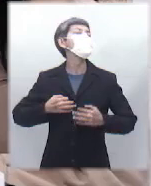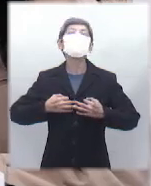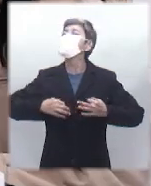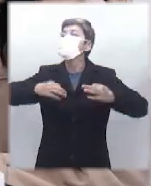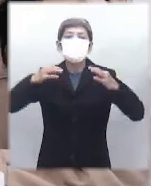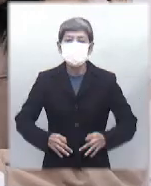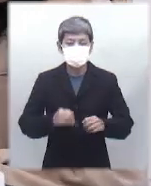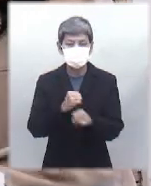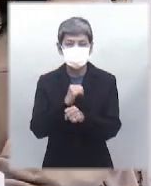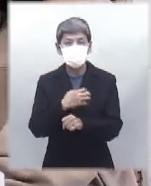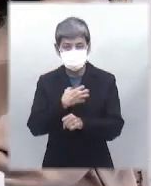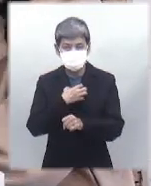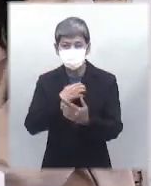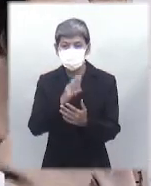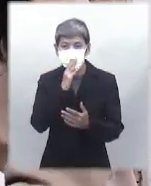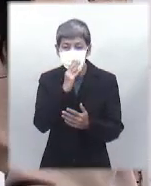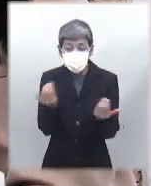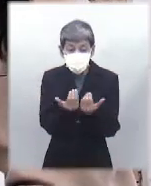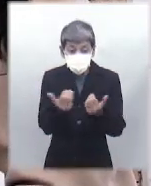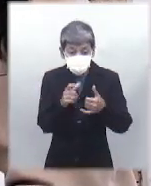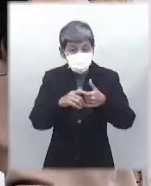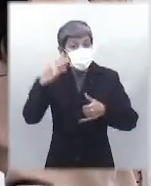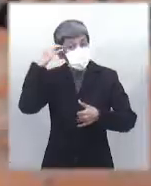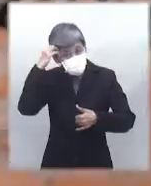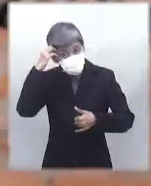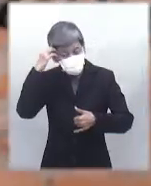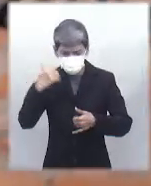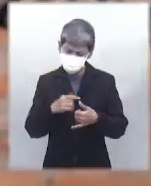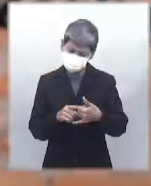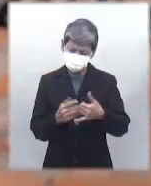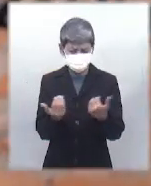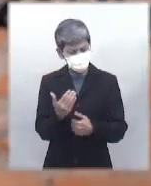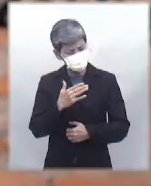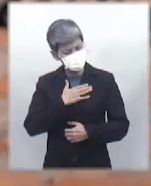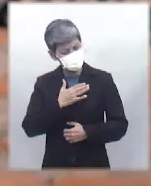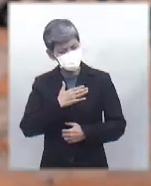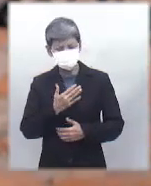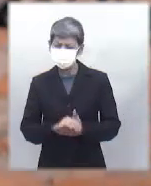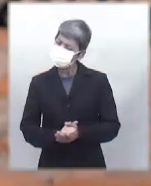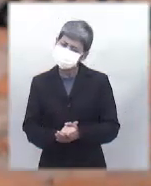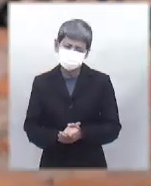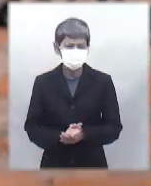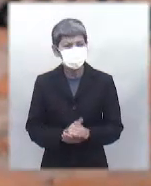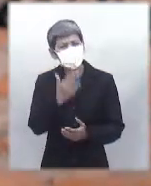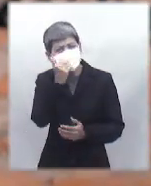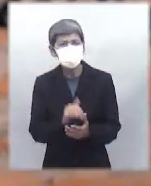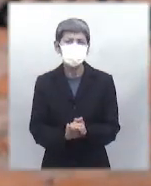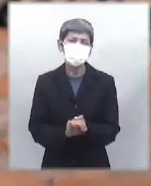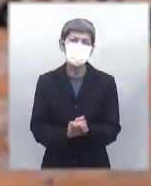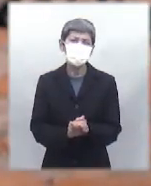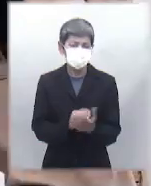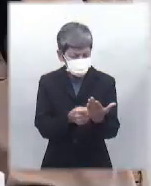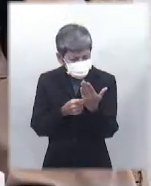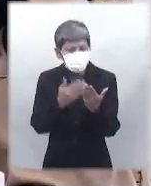เนี่ยบางครั้งเนี่ยเวลาเขาส่งรูปดาวซินโดรมเรามาเนี่ยเราก็ยังไม่รู้เลยว่าเราขอโทษว่าส่งมาทำไม